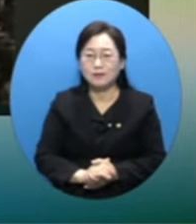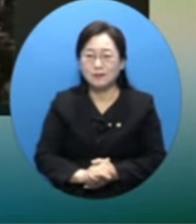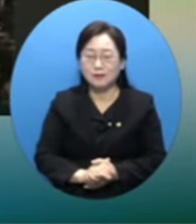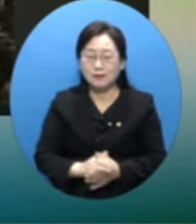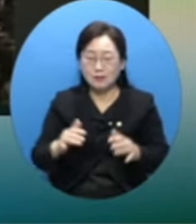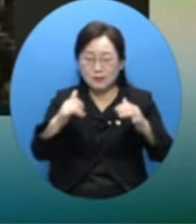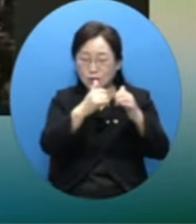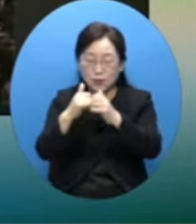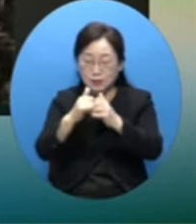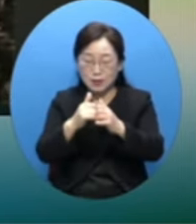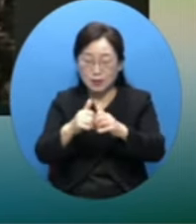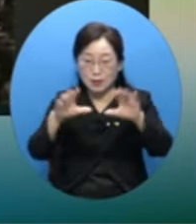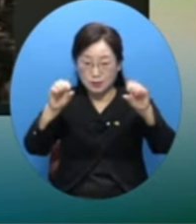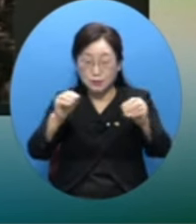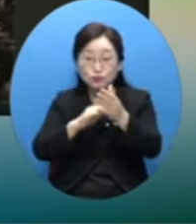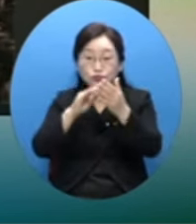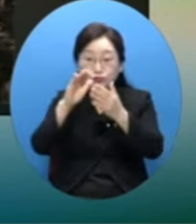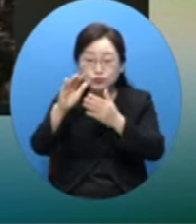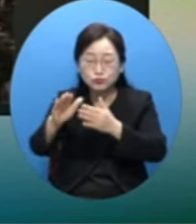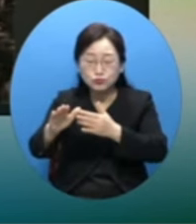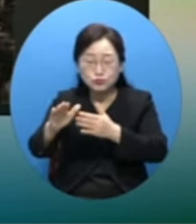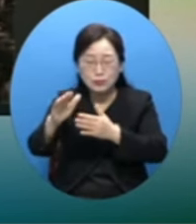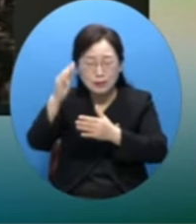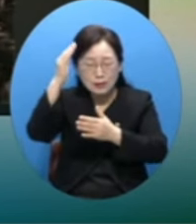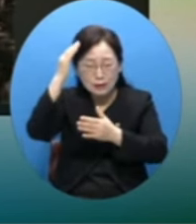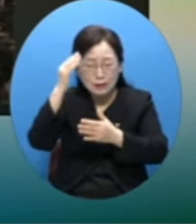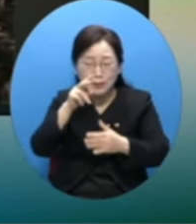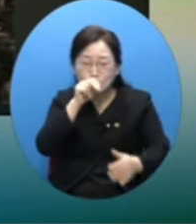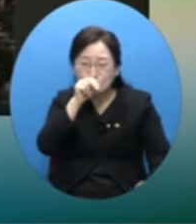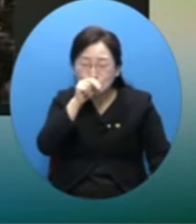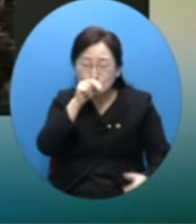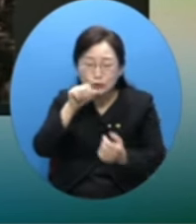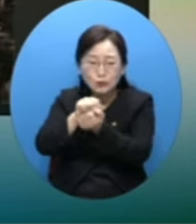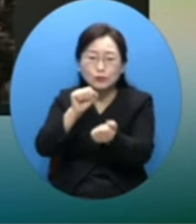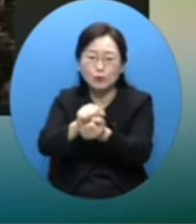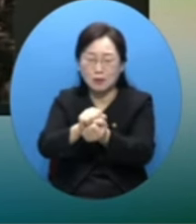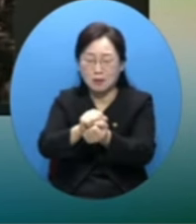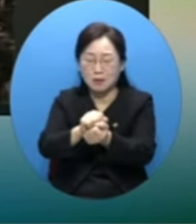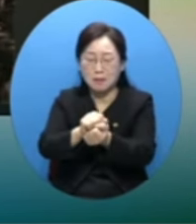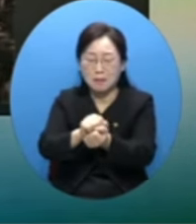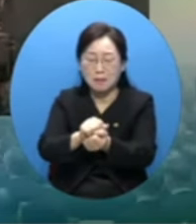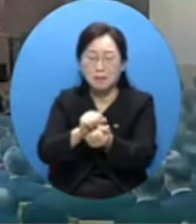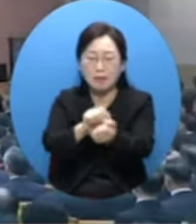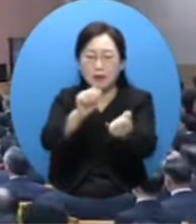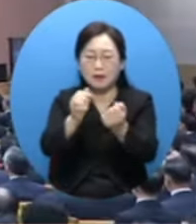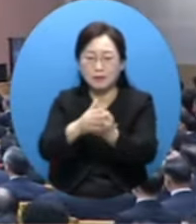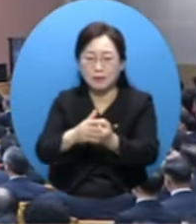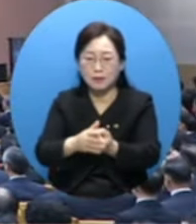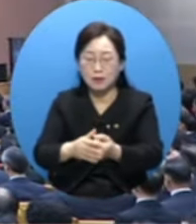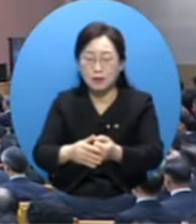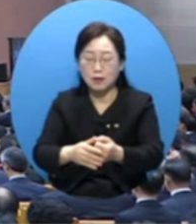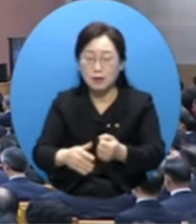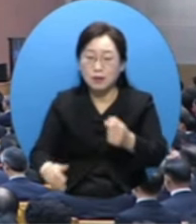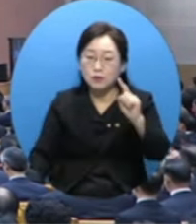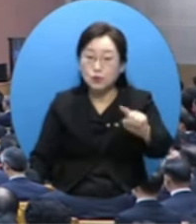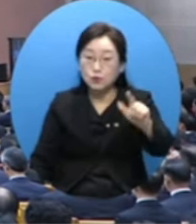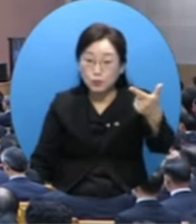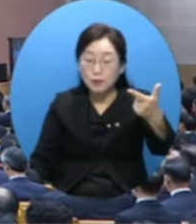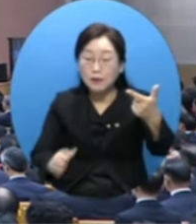전쟁 후에 또 흑사병까지 온 유럽을 덮쳐서 독일 인구가 1600만에서 600만으로